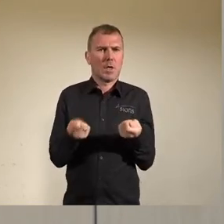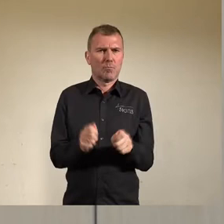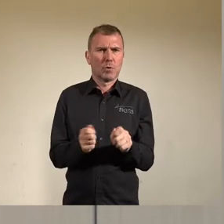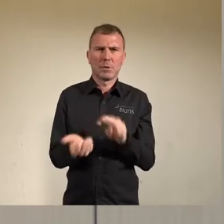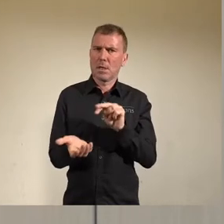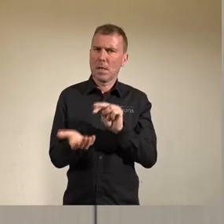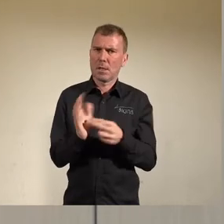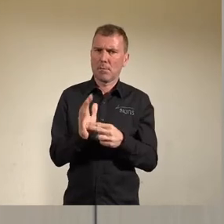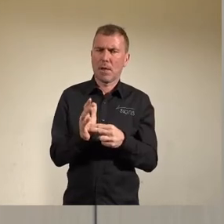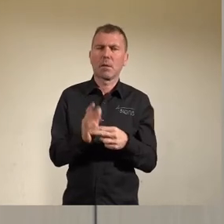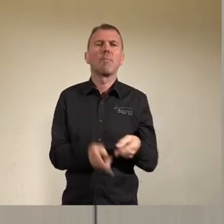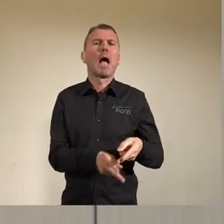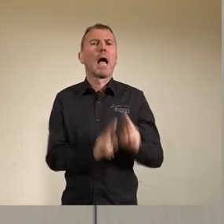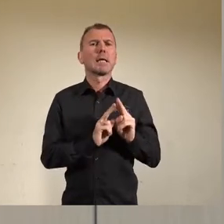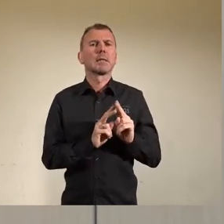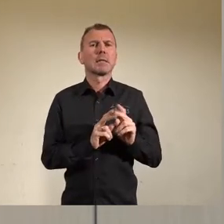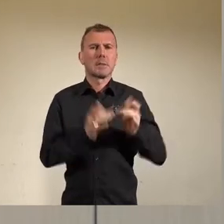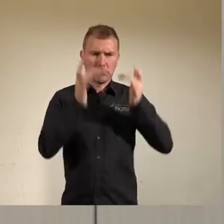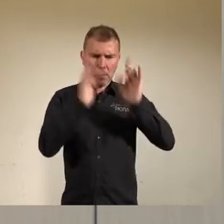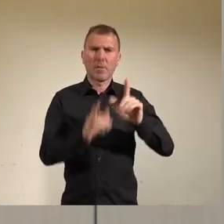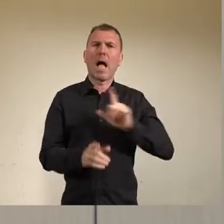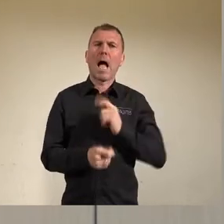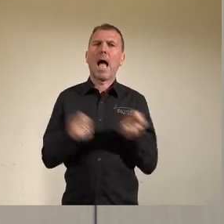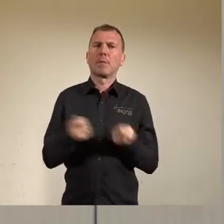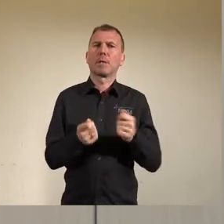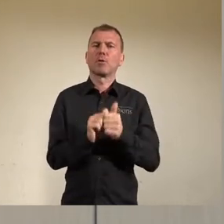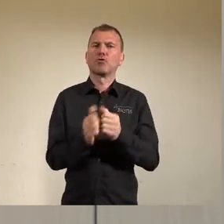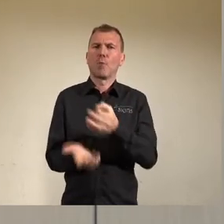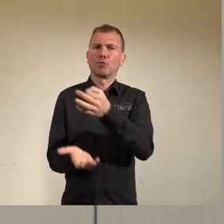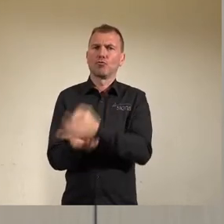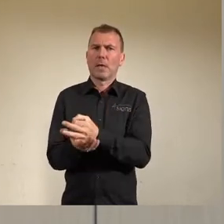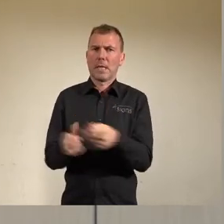vorgesehene Kreditermächtigung für den Eigenbetrieb Sportstätten, die